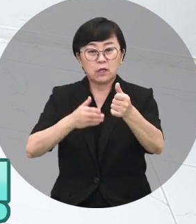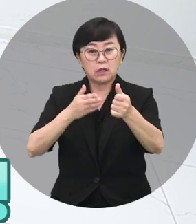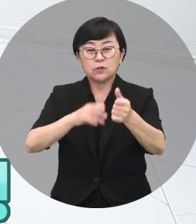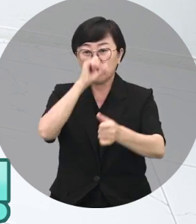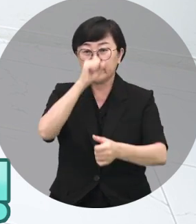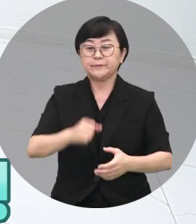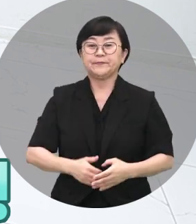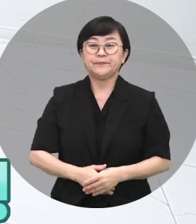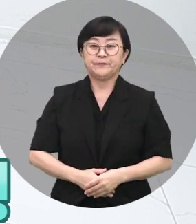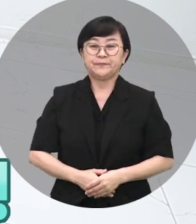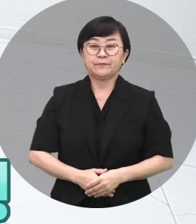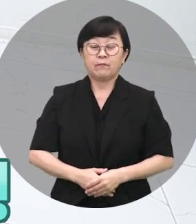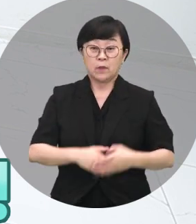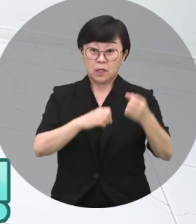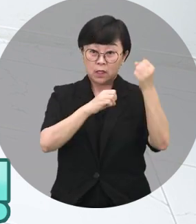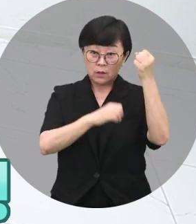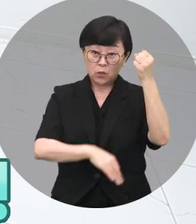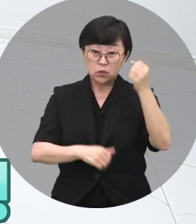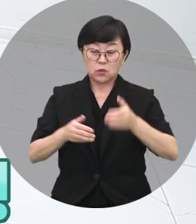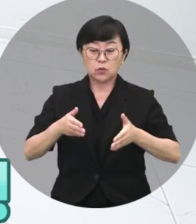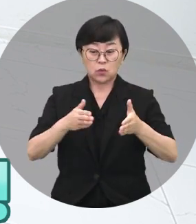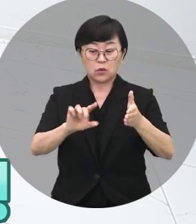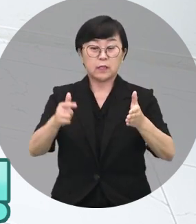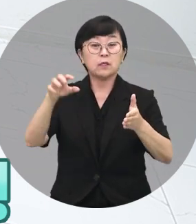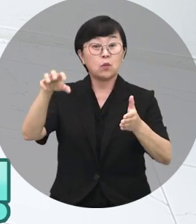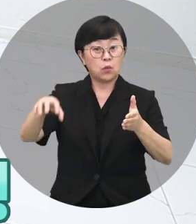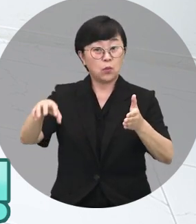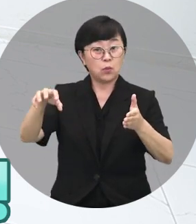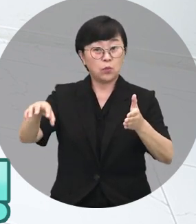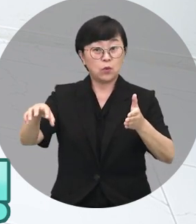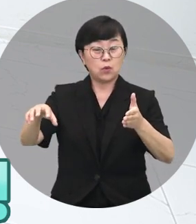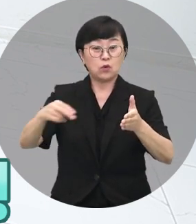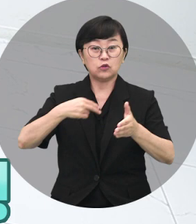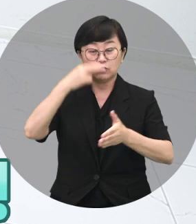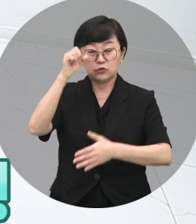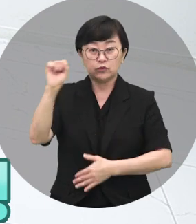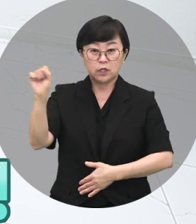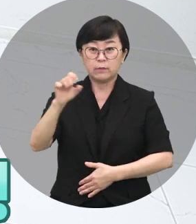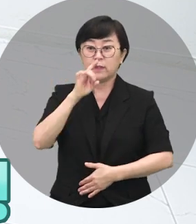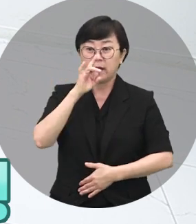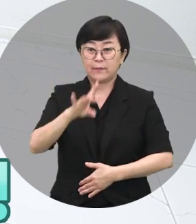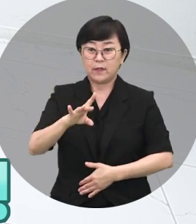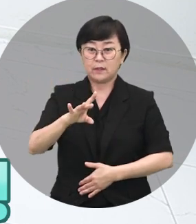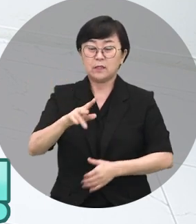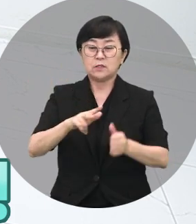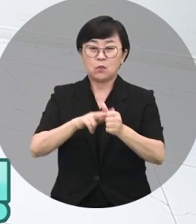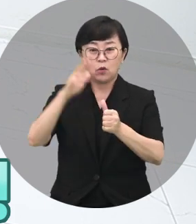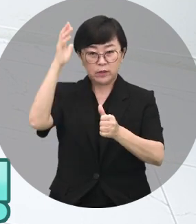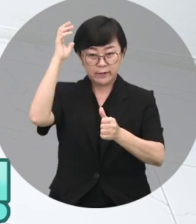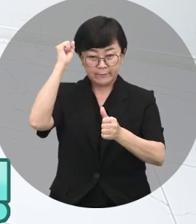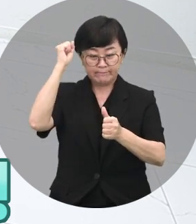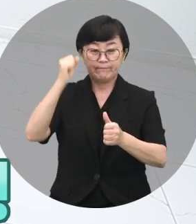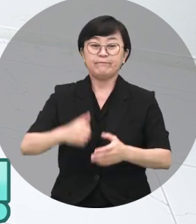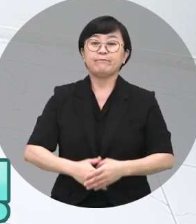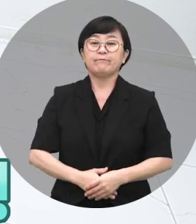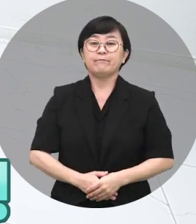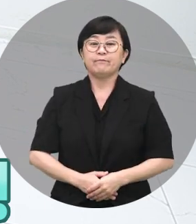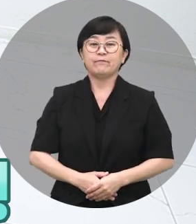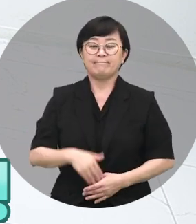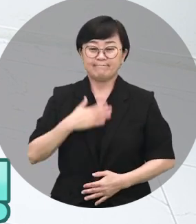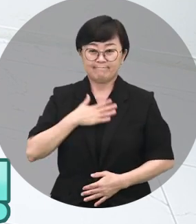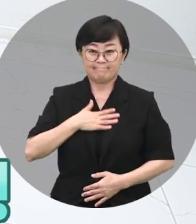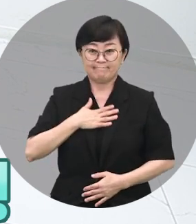편이 좋습니다. 기본적으로 도로가 아닌 곳에서도 음주운전하면 안 된다는 정보를 꼭 숙지를 해야 합니다.